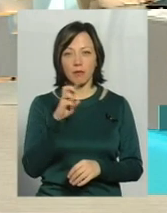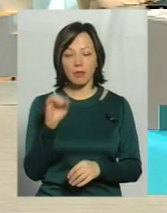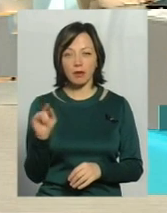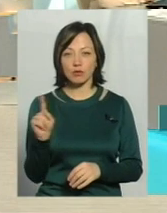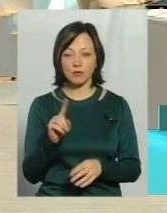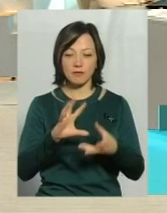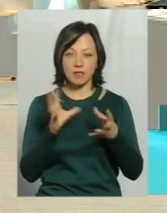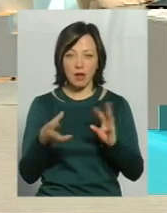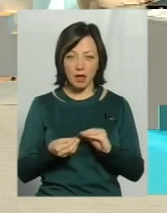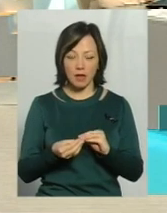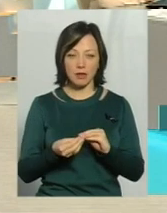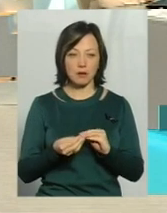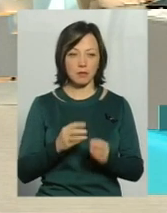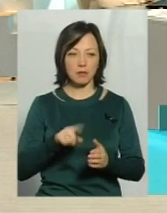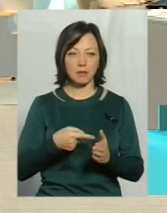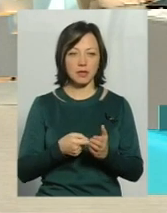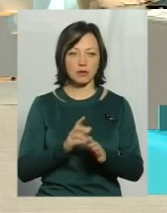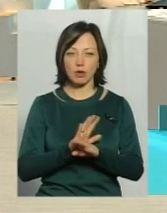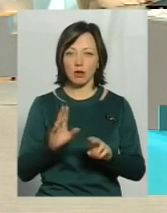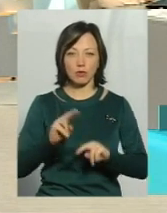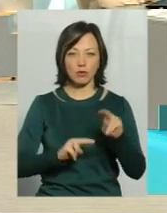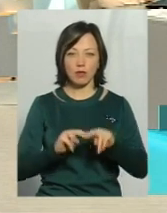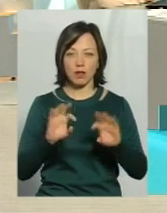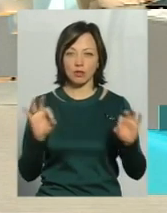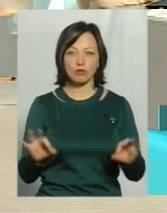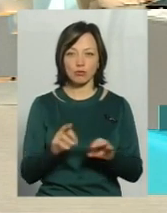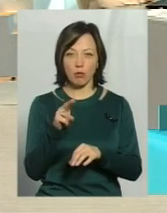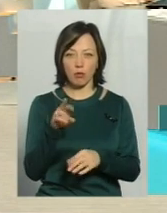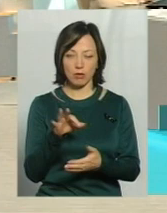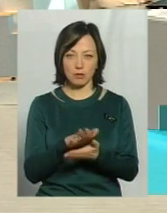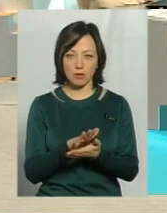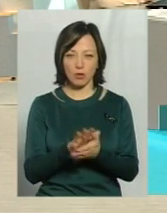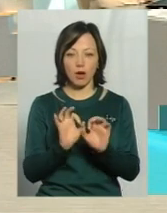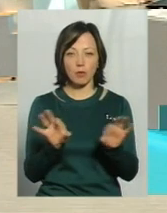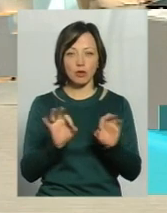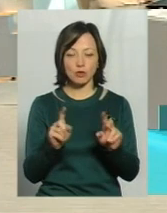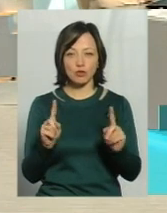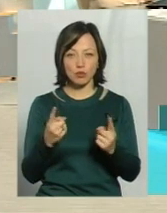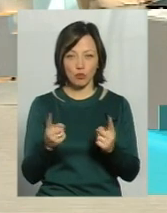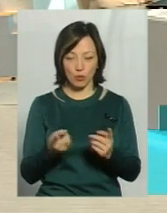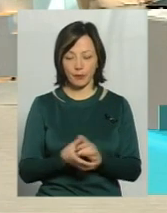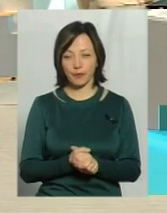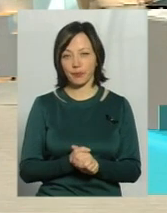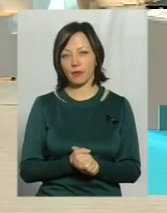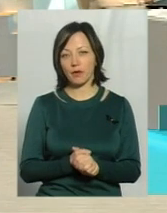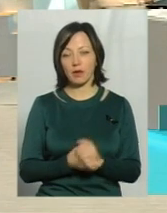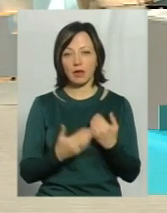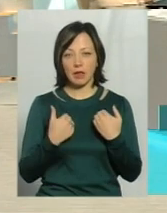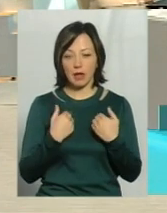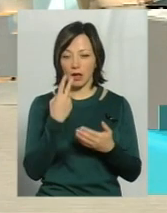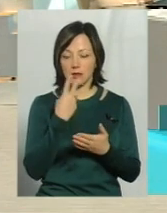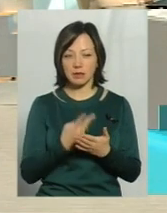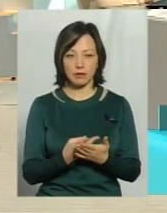щоб місто не будувало нічого по сміттю. Я скажу чому. Тому що я